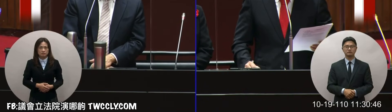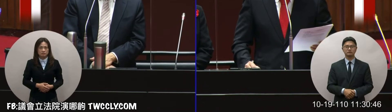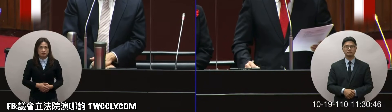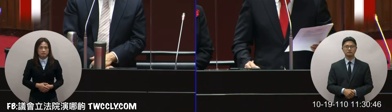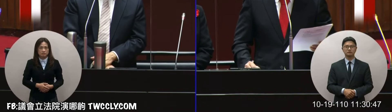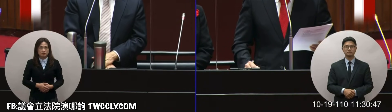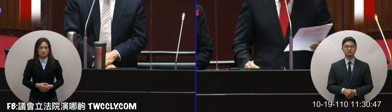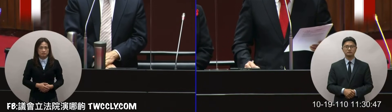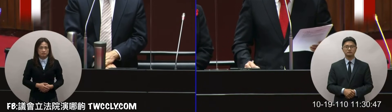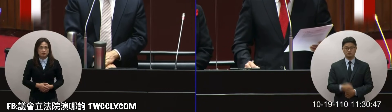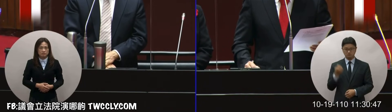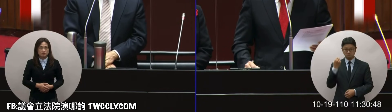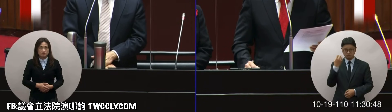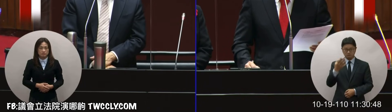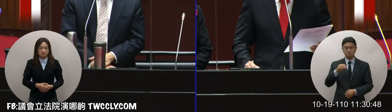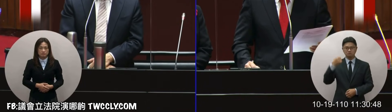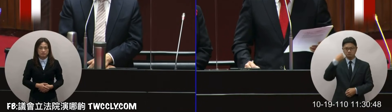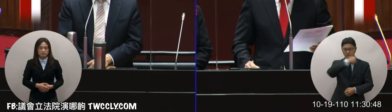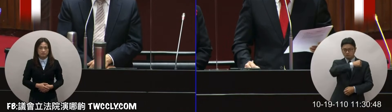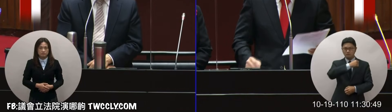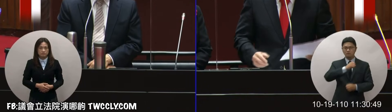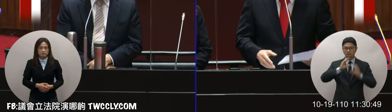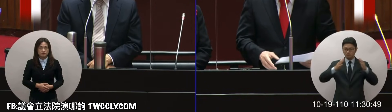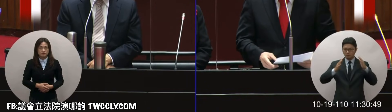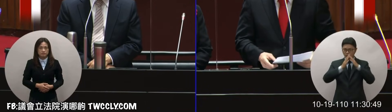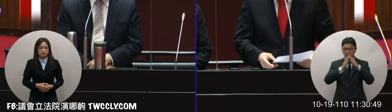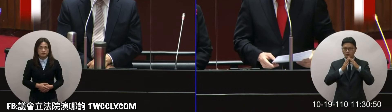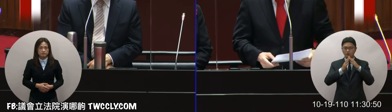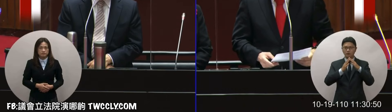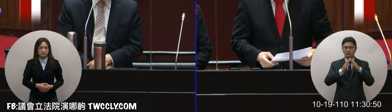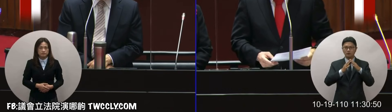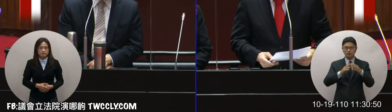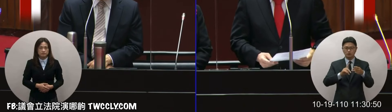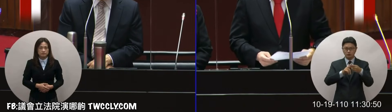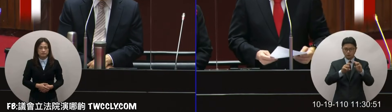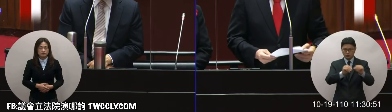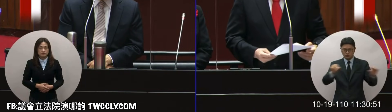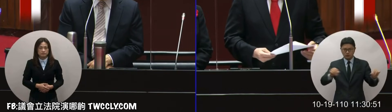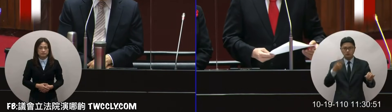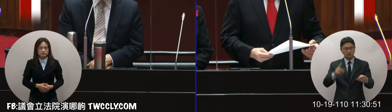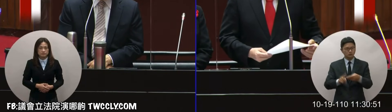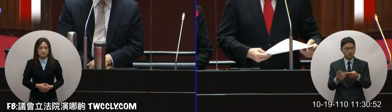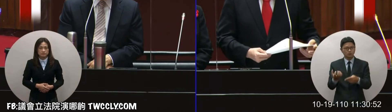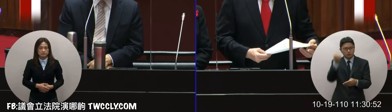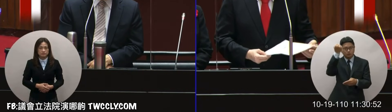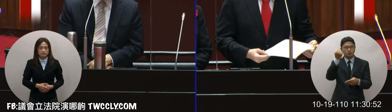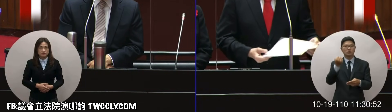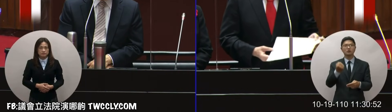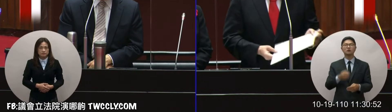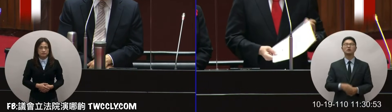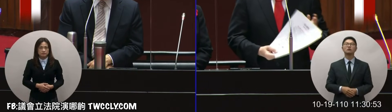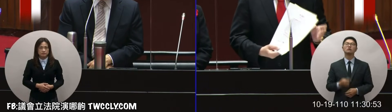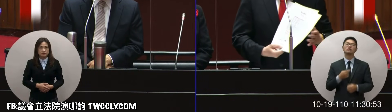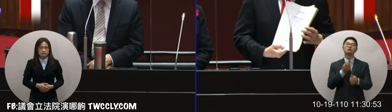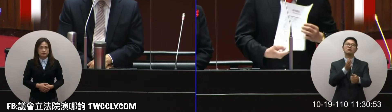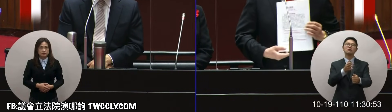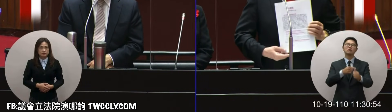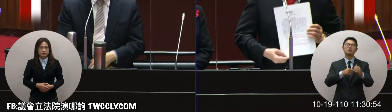的台湾国家的领域及主权。院长，民进党什么时候要宣